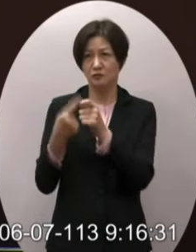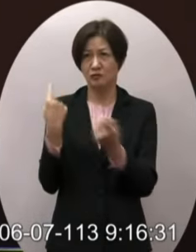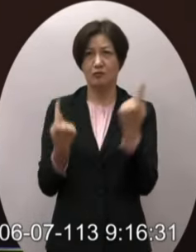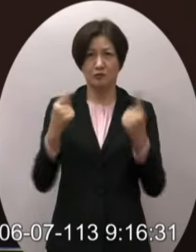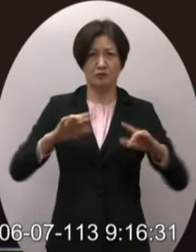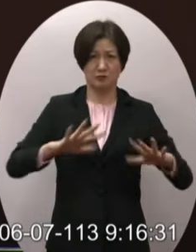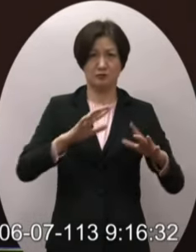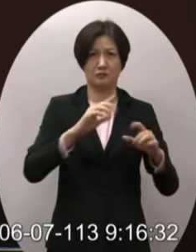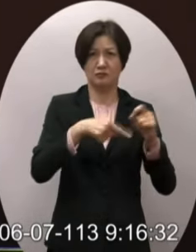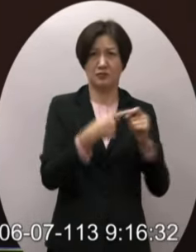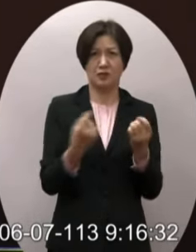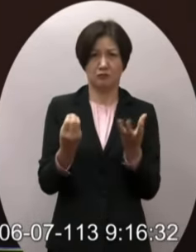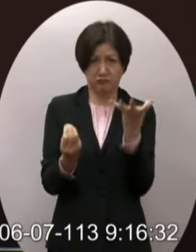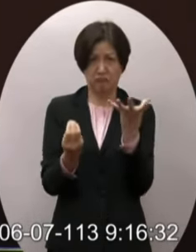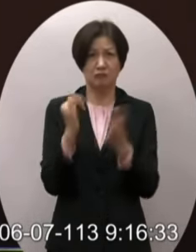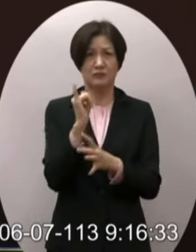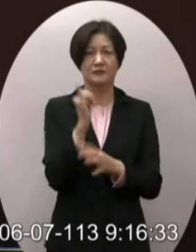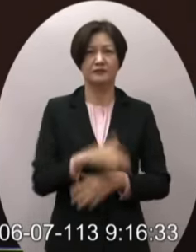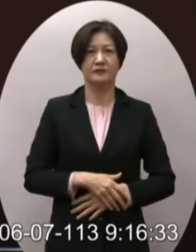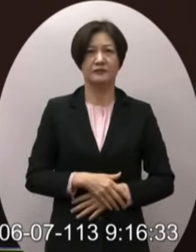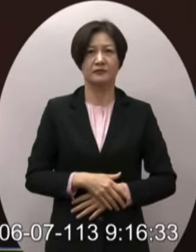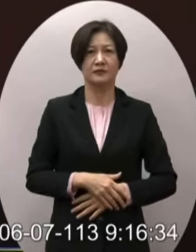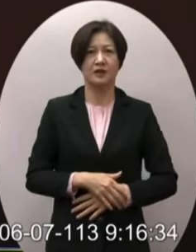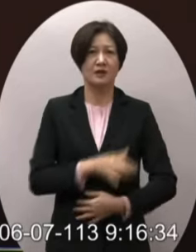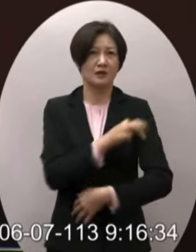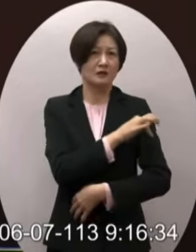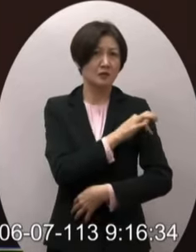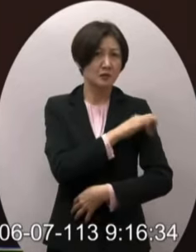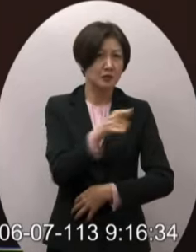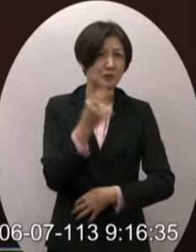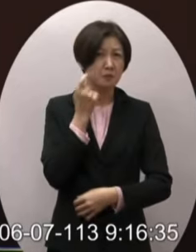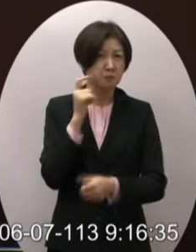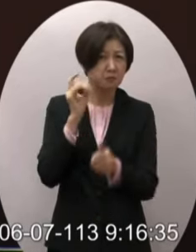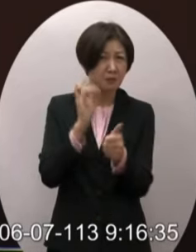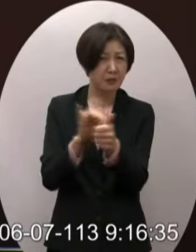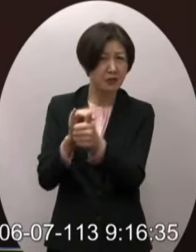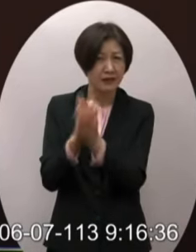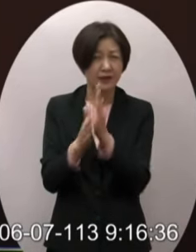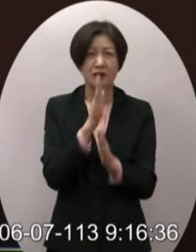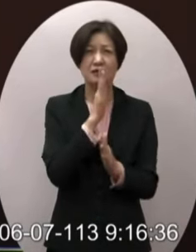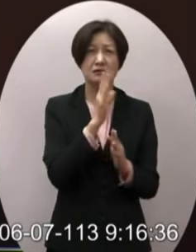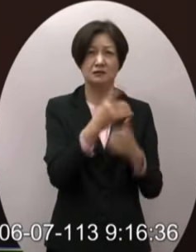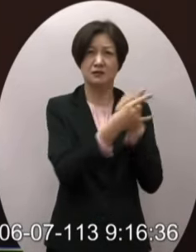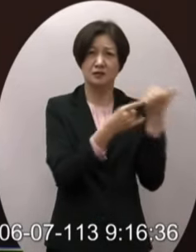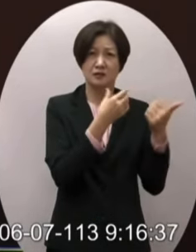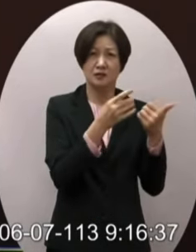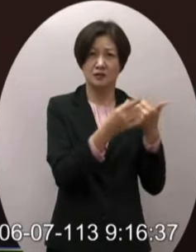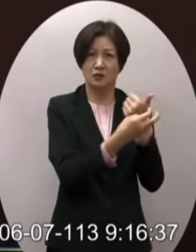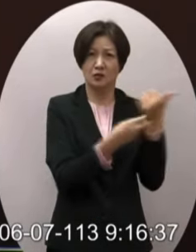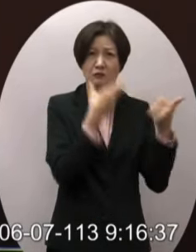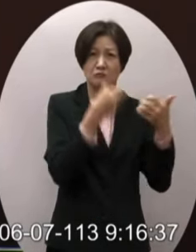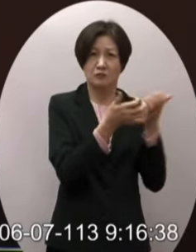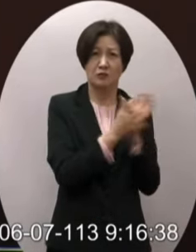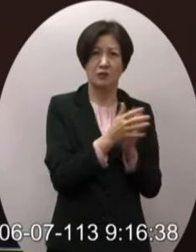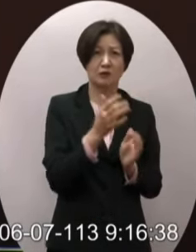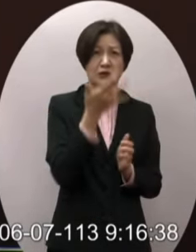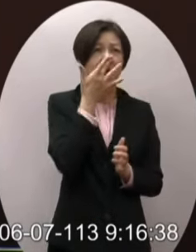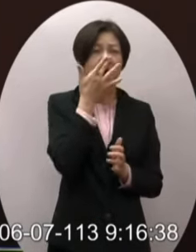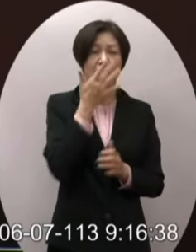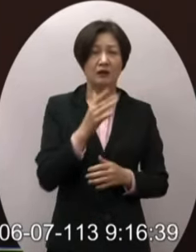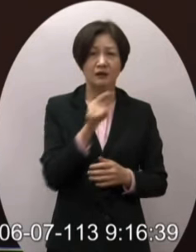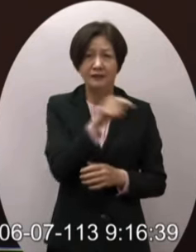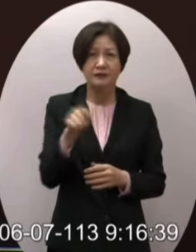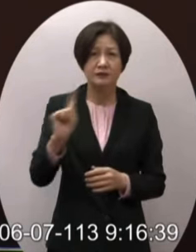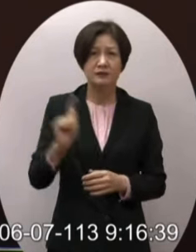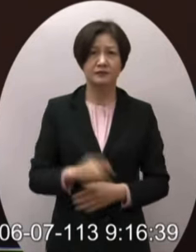好。这样是第一线的医护人员在造谣，还是卫福部在状况外呢？这让我回